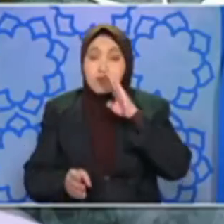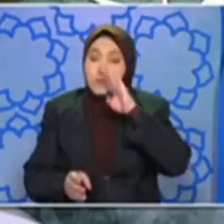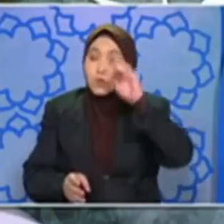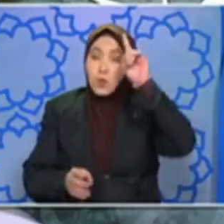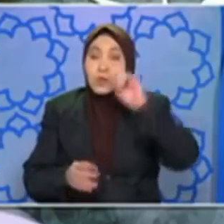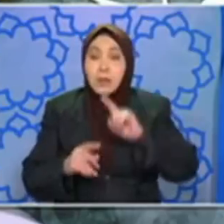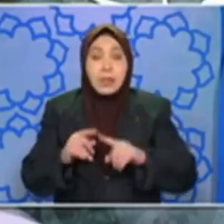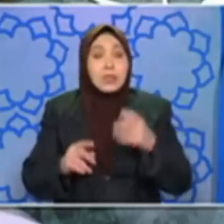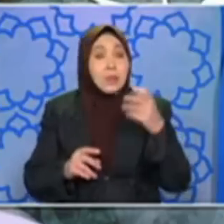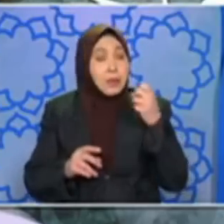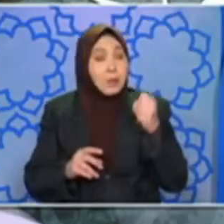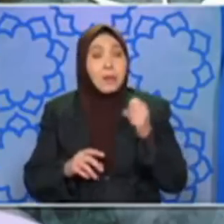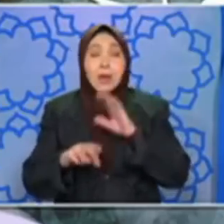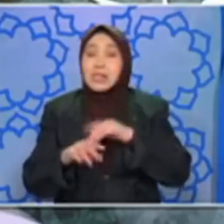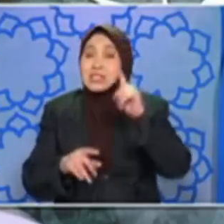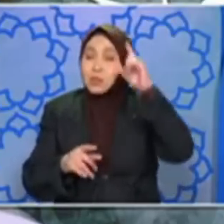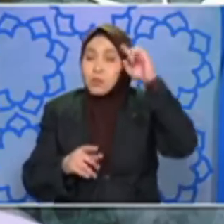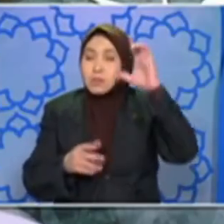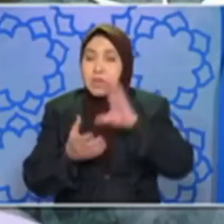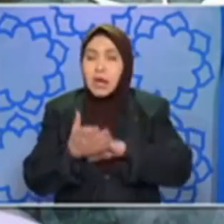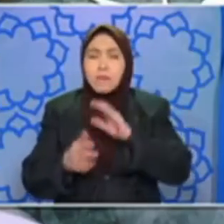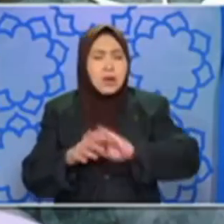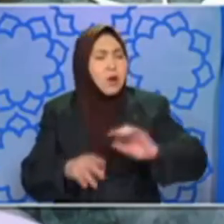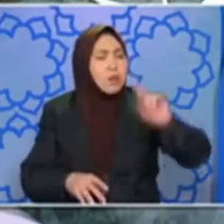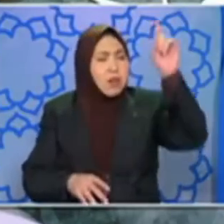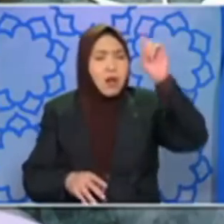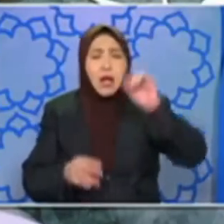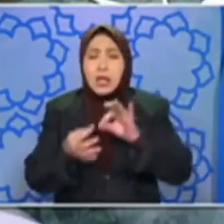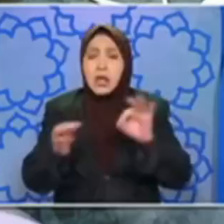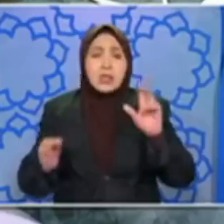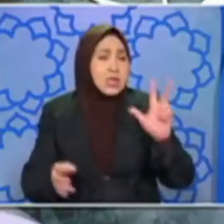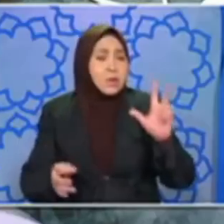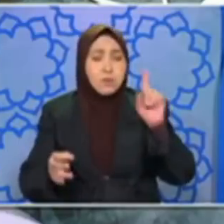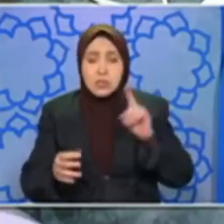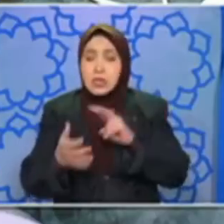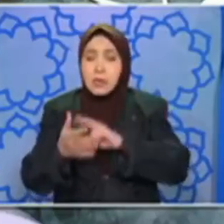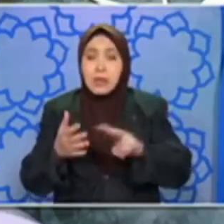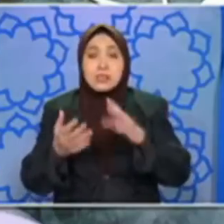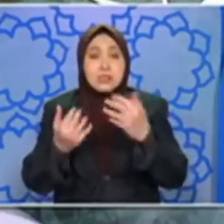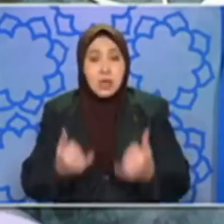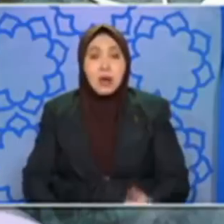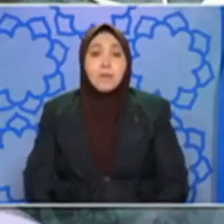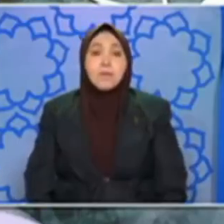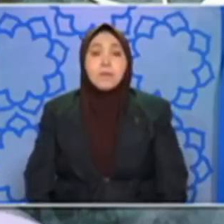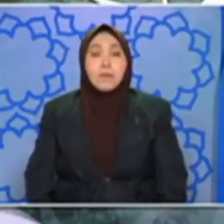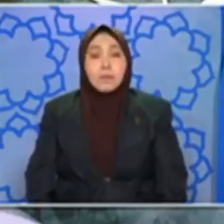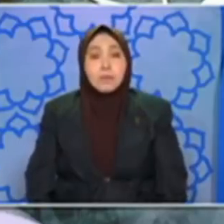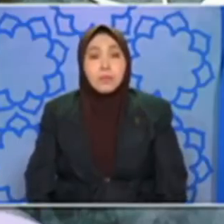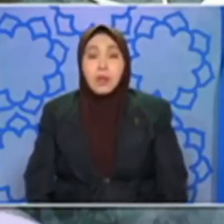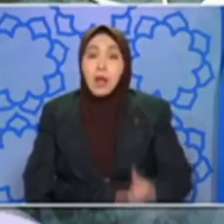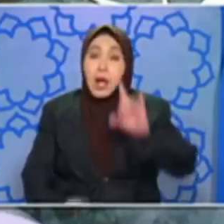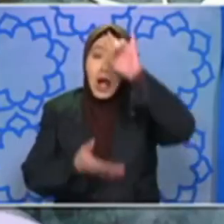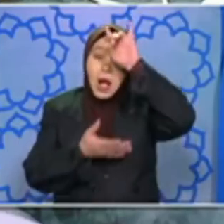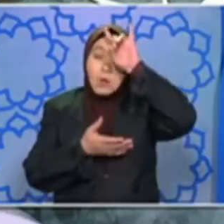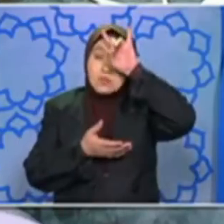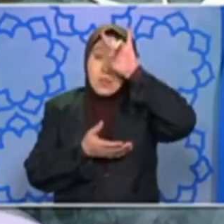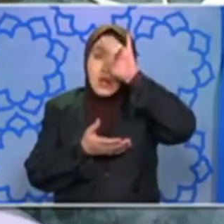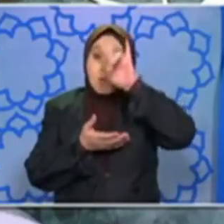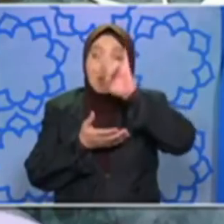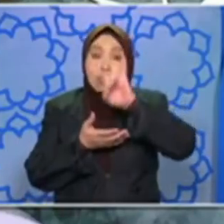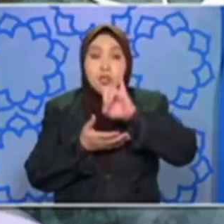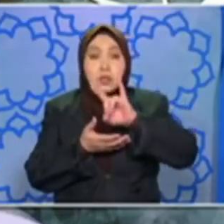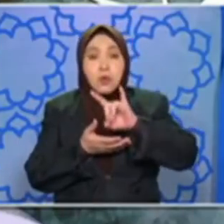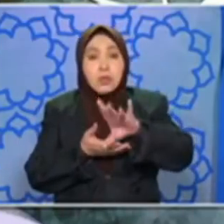kena pegang betul-betul akidah itu. Baik, ayat 31 kita baca sekali. A'udzubillahi minasyaitanir.